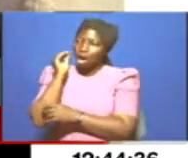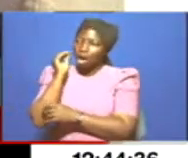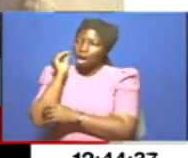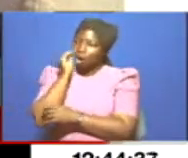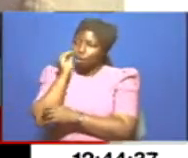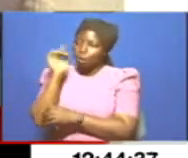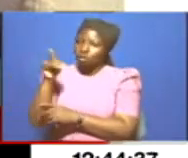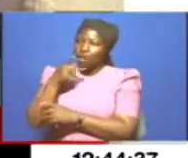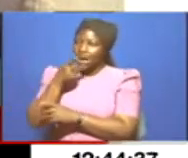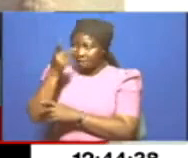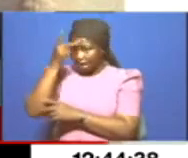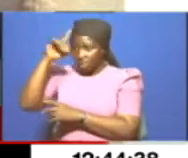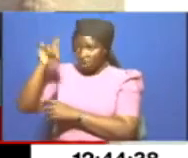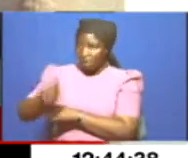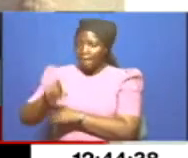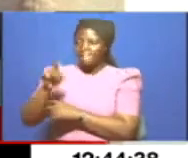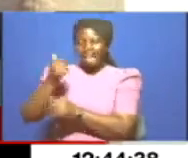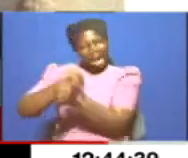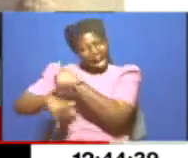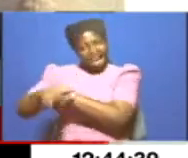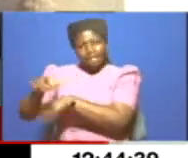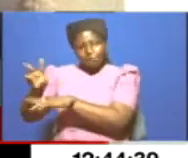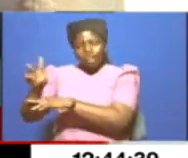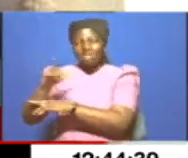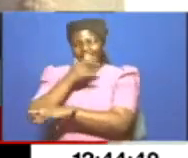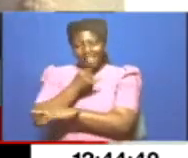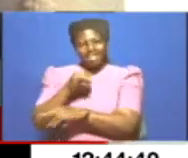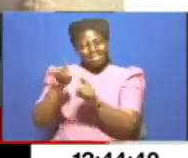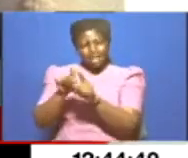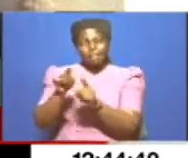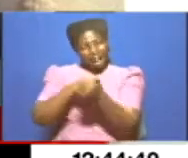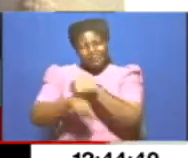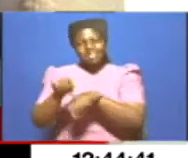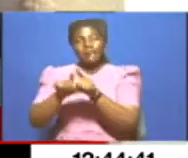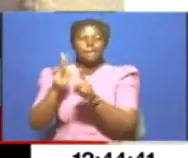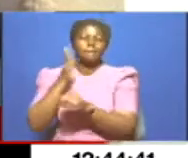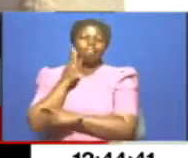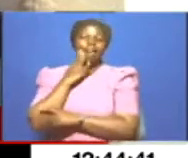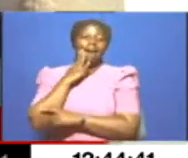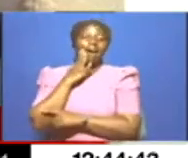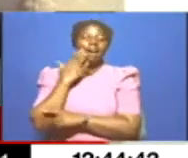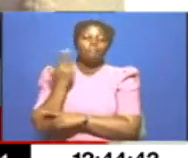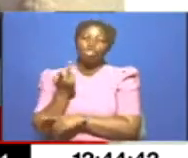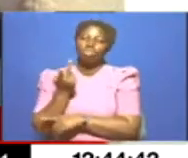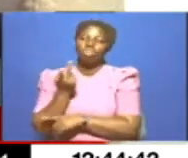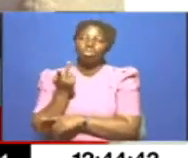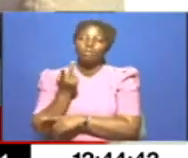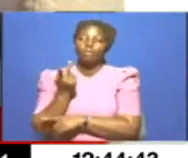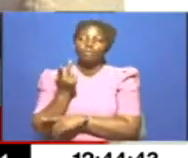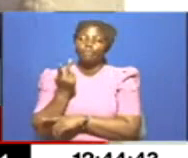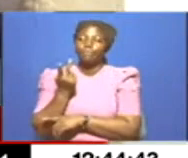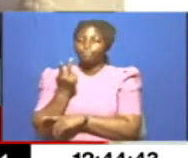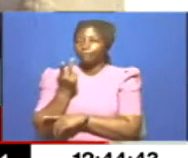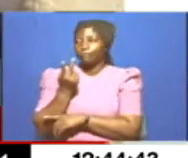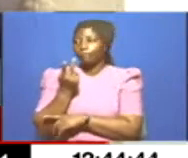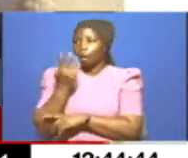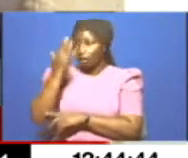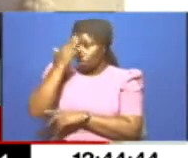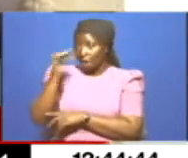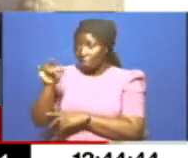mbili. Yani uwe mwanaume na pia uwe mwanamke katika nyumba. Maana mtoto